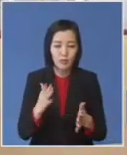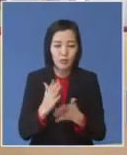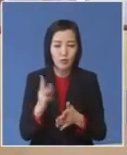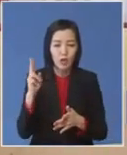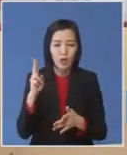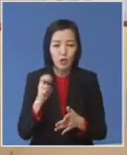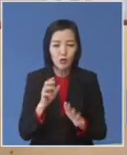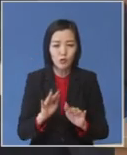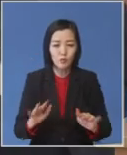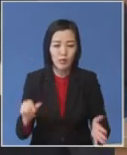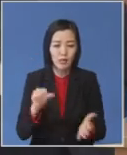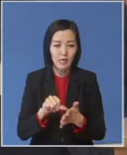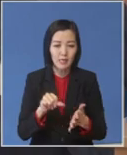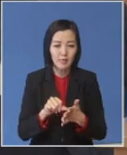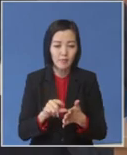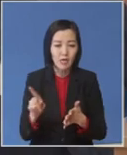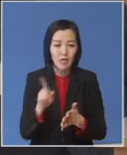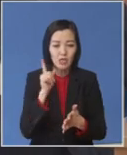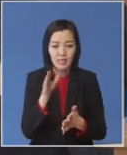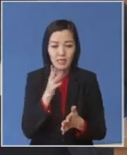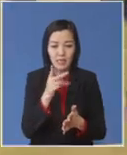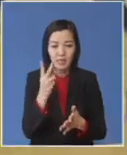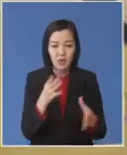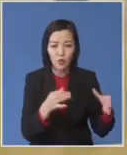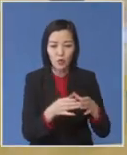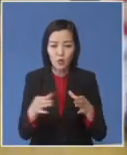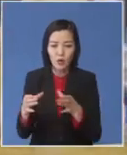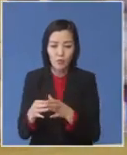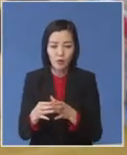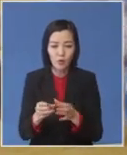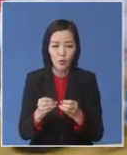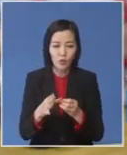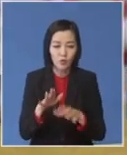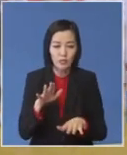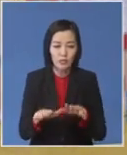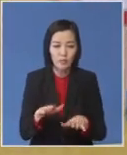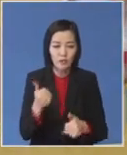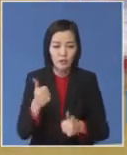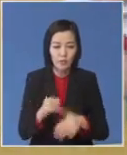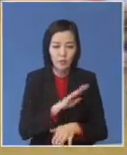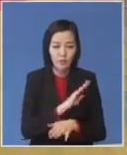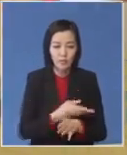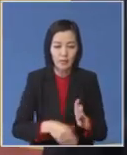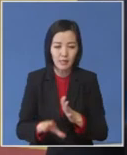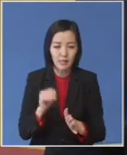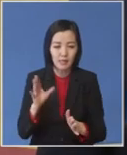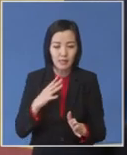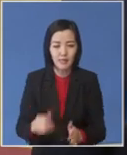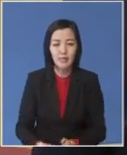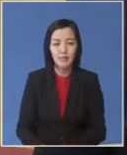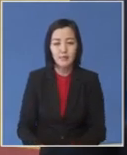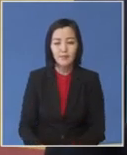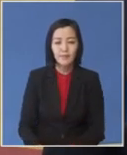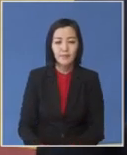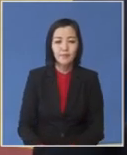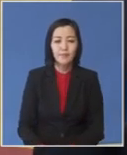200-ге жуық бала қатысты десек, олар жас ерекшелігі бойынша екі топқа бөлінген. 14 салмақ дәрежесінде өз арасындағы мықтыларын анықтады. Достан өткен